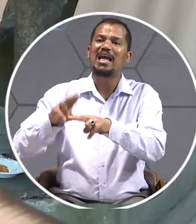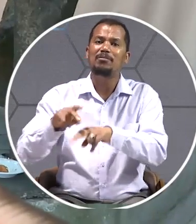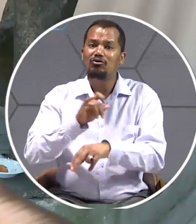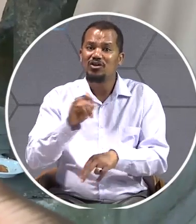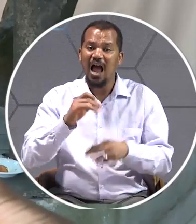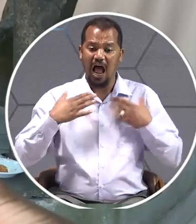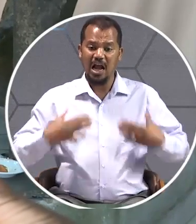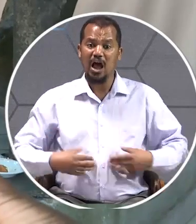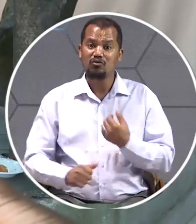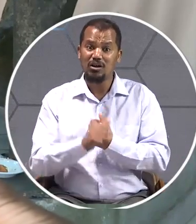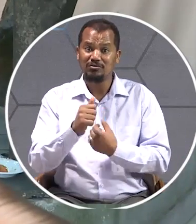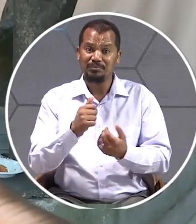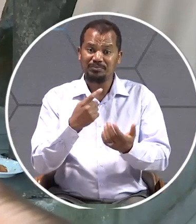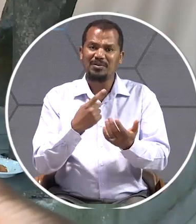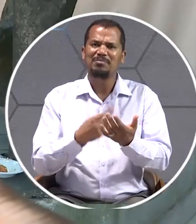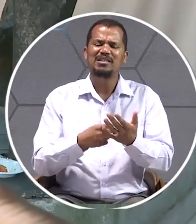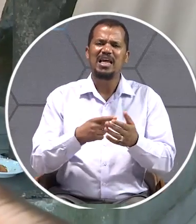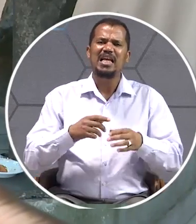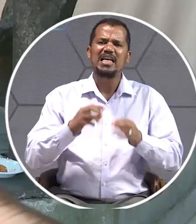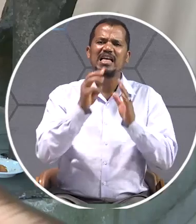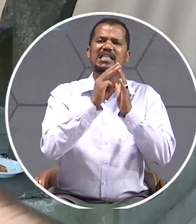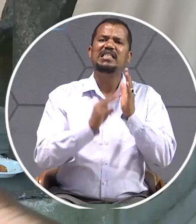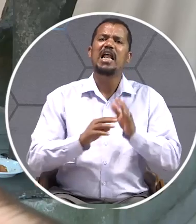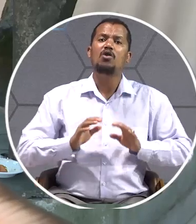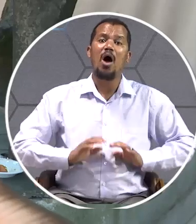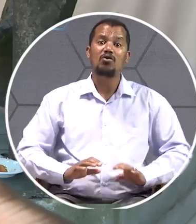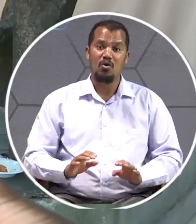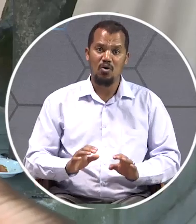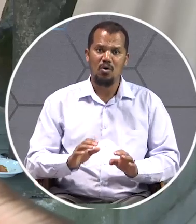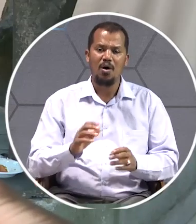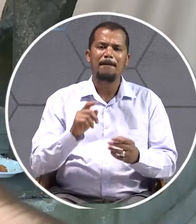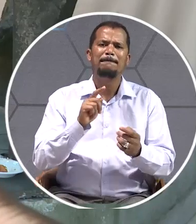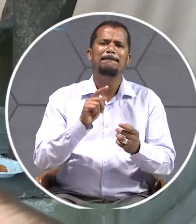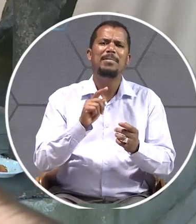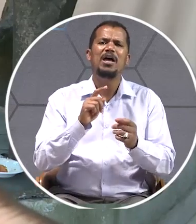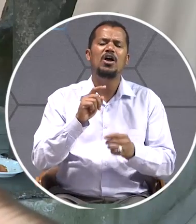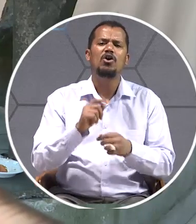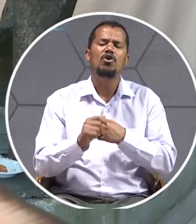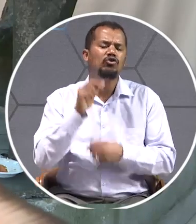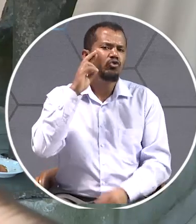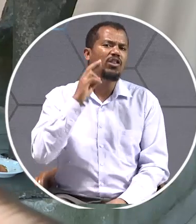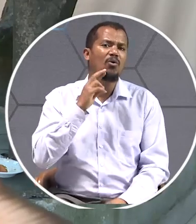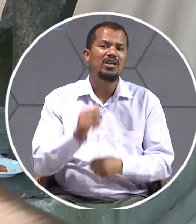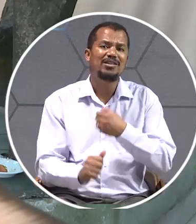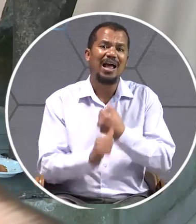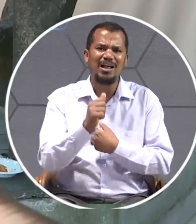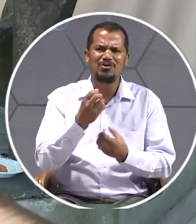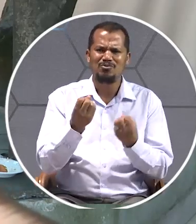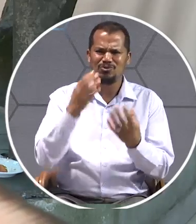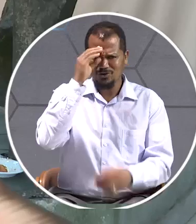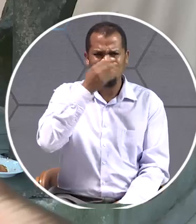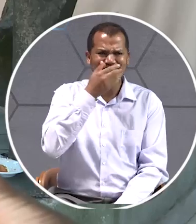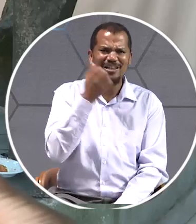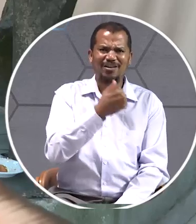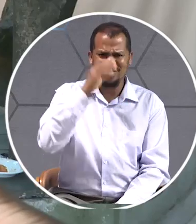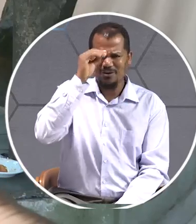ተቀምጠው እንጂ አካል ጉዳተኞች በእንደዚህ በስነ ተዋልዶ ዙሪያ ወይንም ይሄ በግንኙነት በጾታዊ ጥቃት ዙሪያ ብዙ ሰው